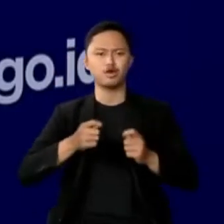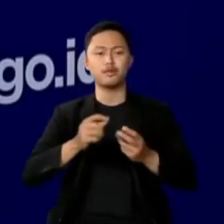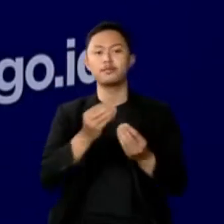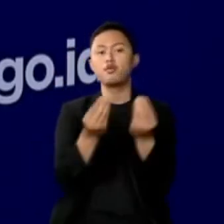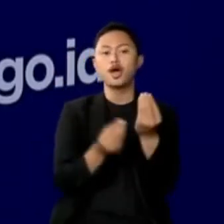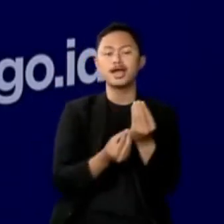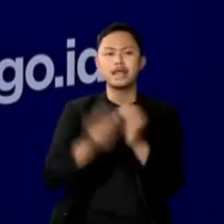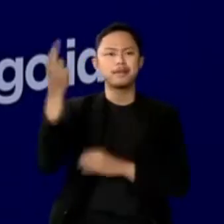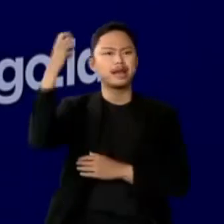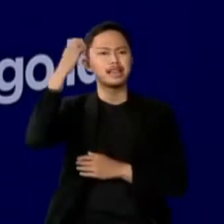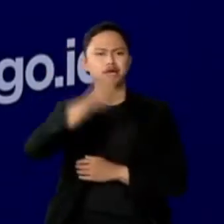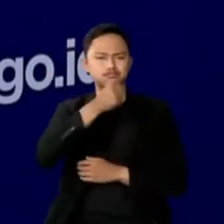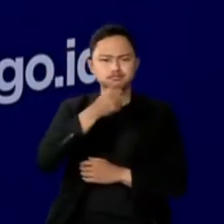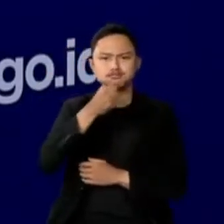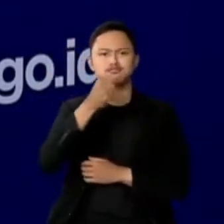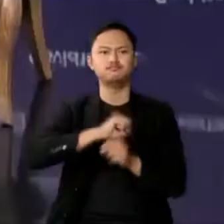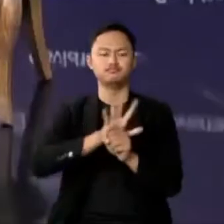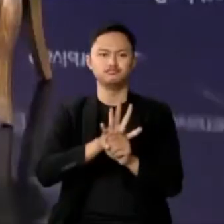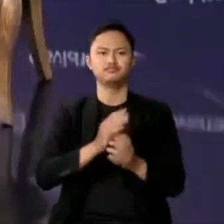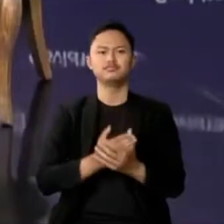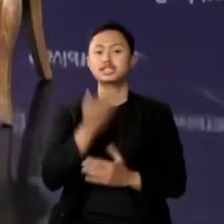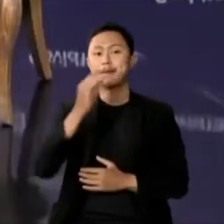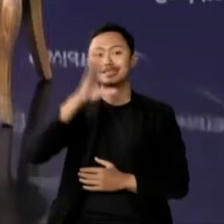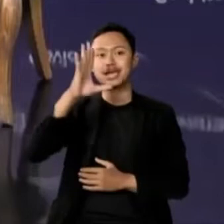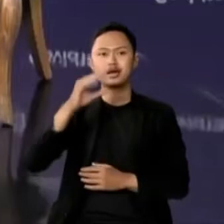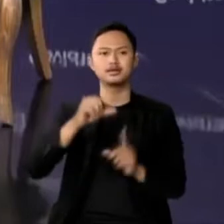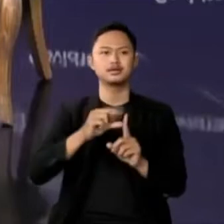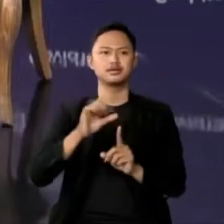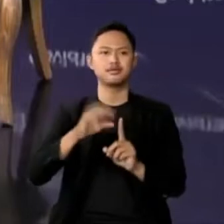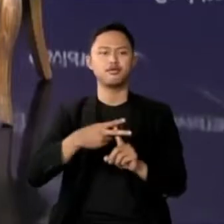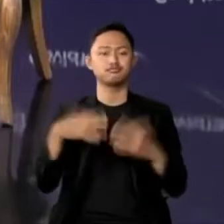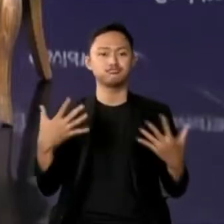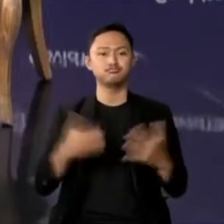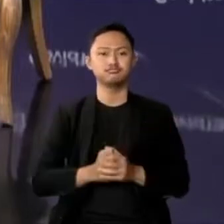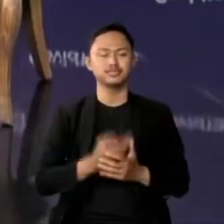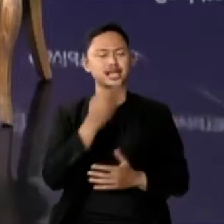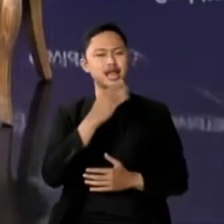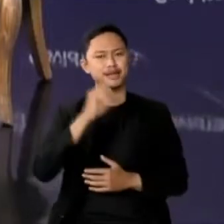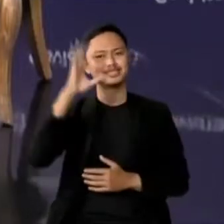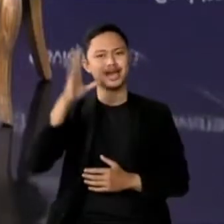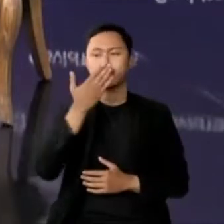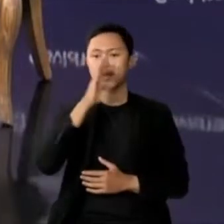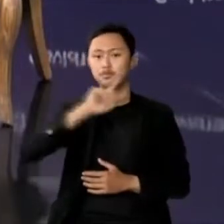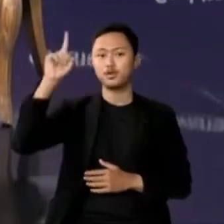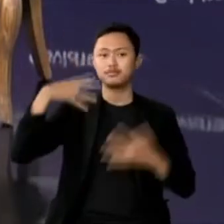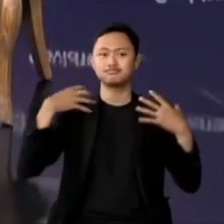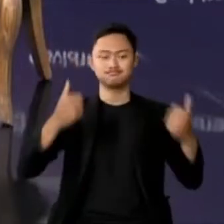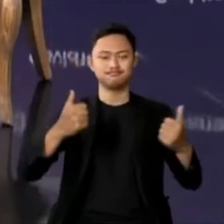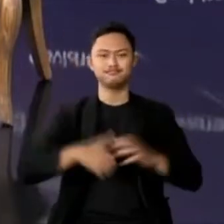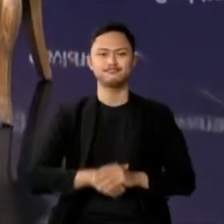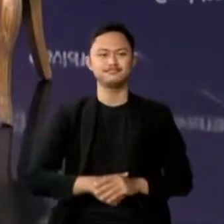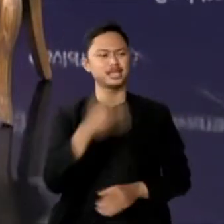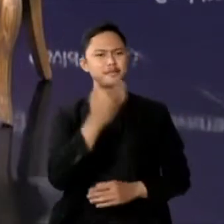juru bicara pemerintah untuk penanganan konflik 19 Selamat siang Prof Bagaimana kabarnya hari ini offroad Selamat siang berbeda Alhamdulillah baik